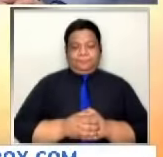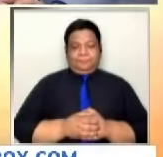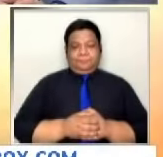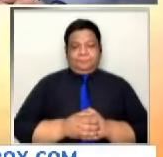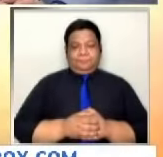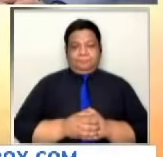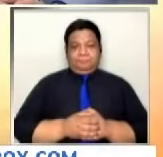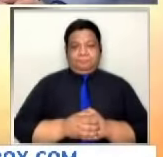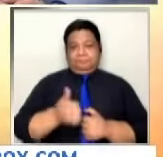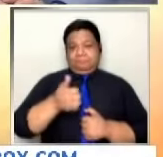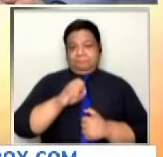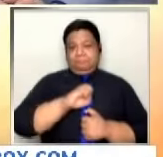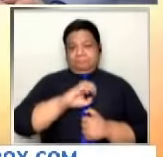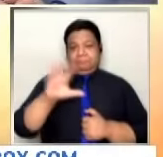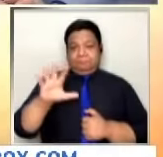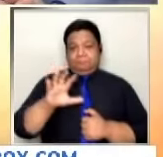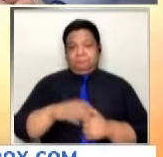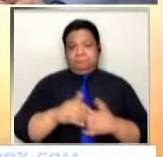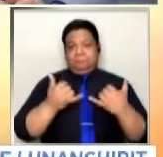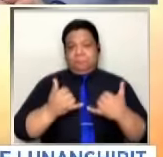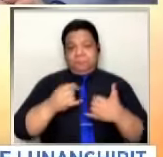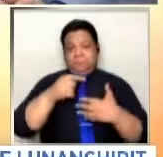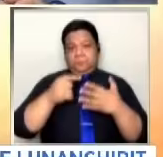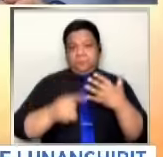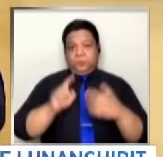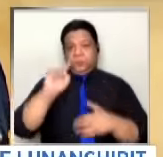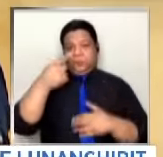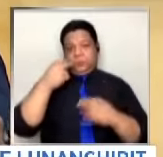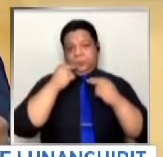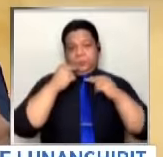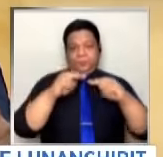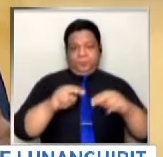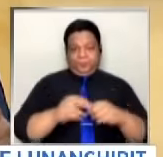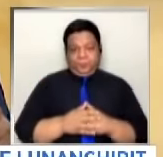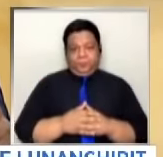Magandang umaga mga iga, narito na mga unang balita.